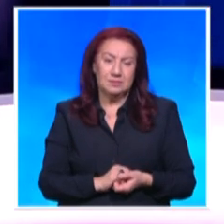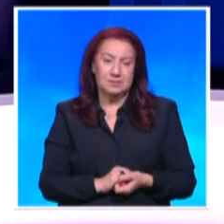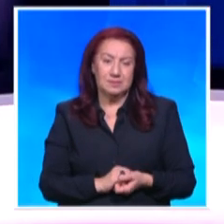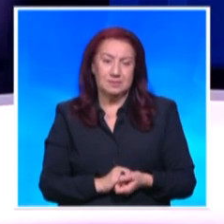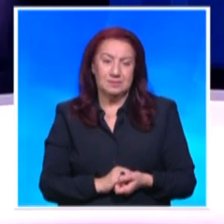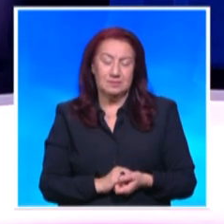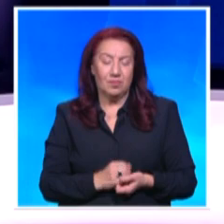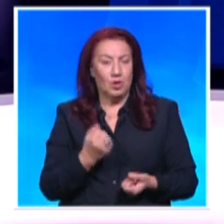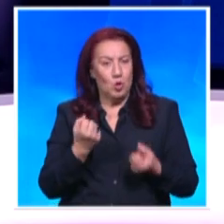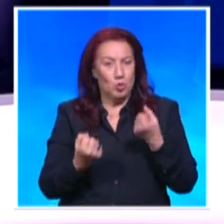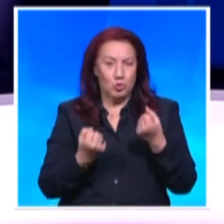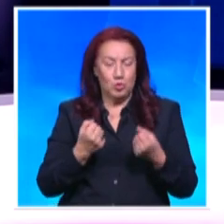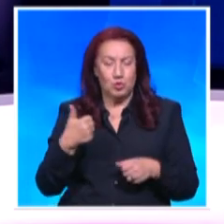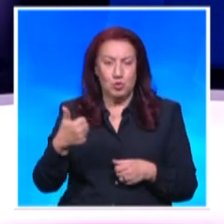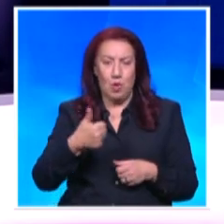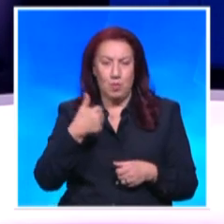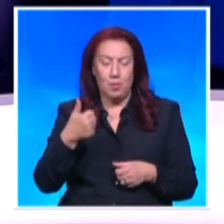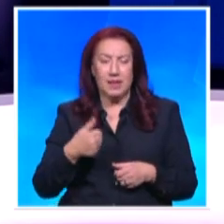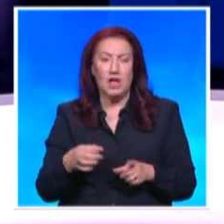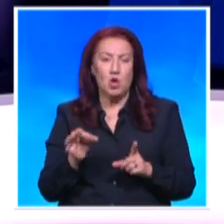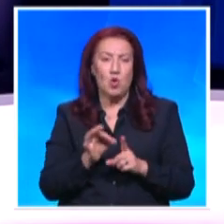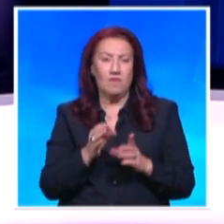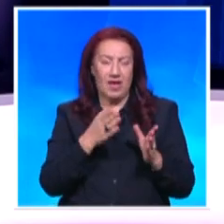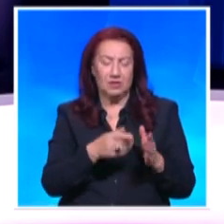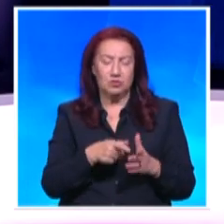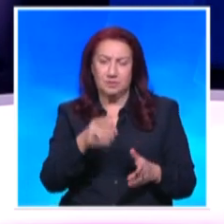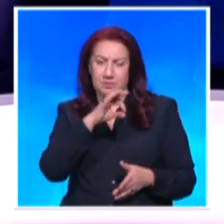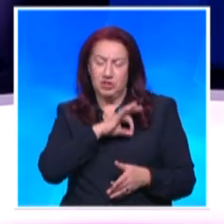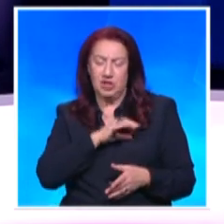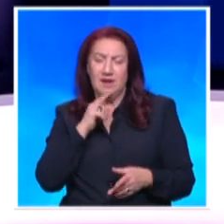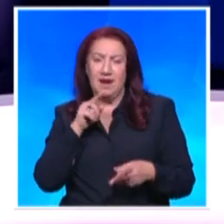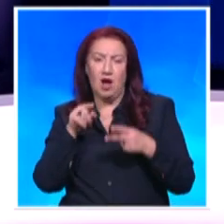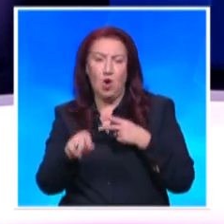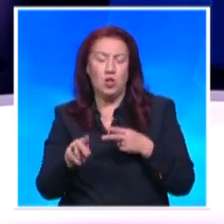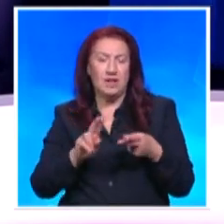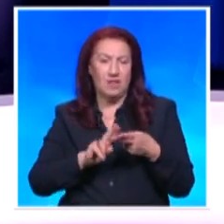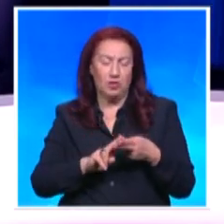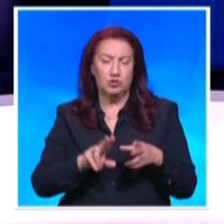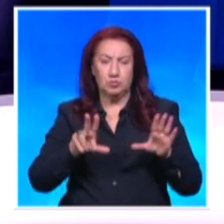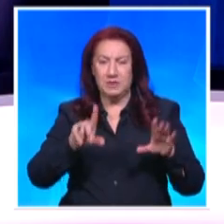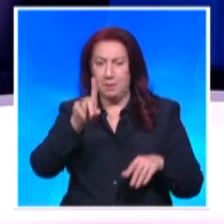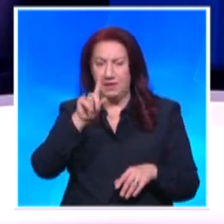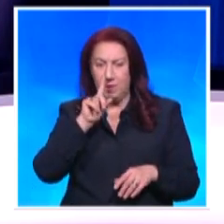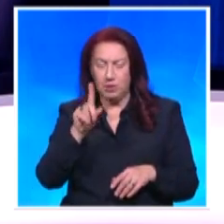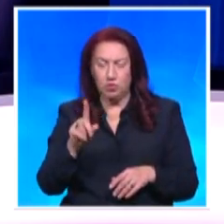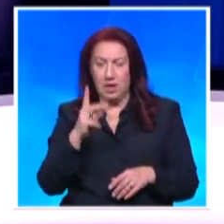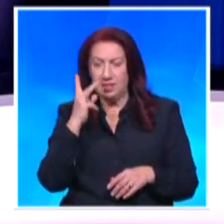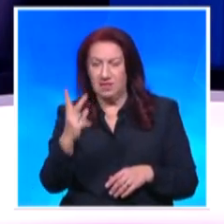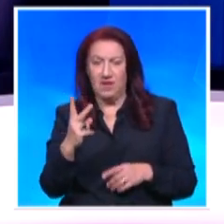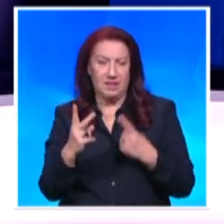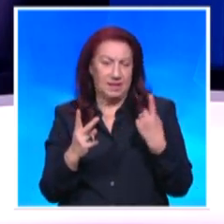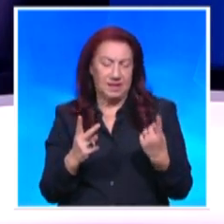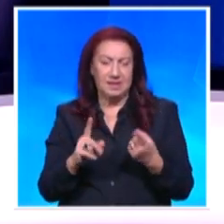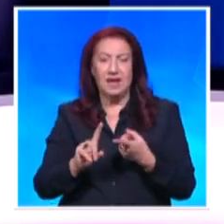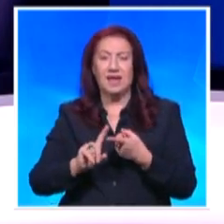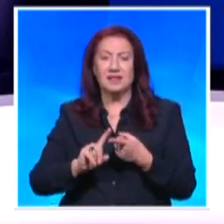Трудна победа за Ювентус като гост на Фрозиноне. Бианконерите спечелиха с гол на Влахович в 81-та минута за 2-1. Кенан Ялдъс